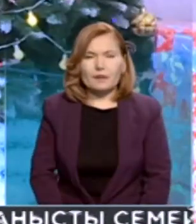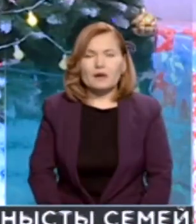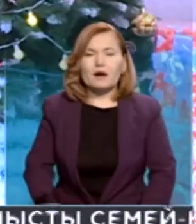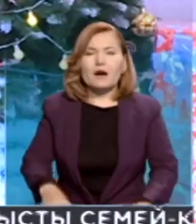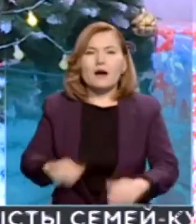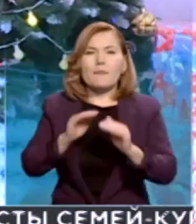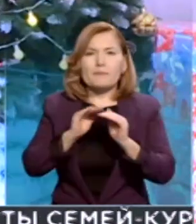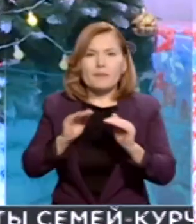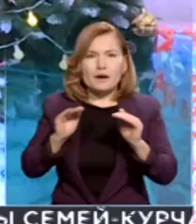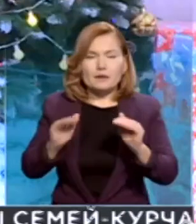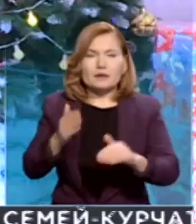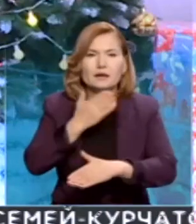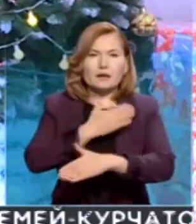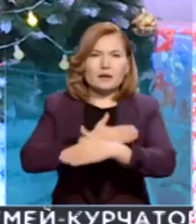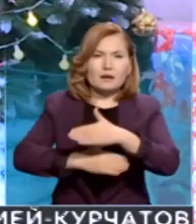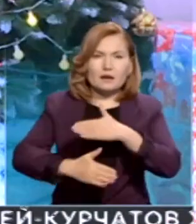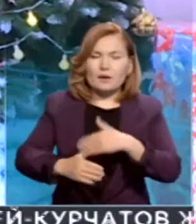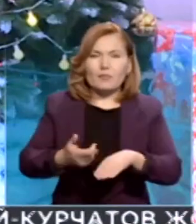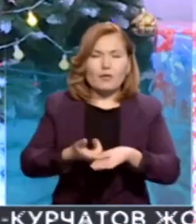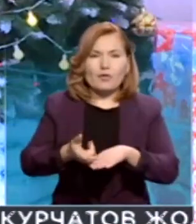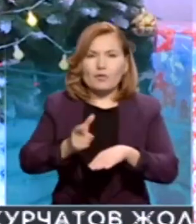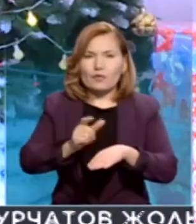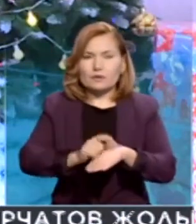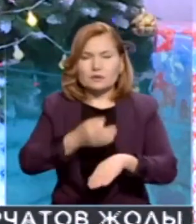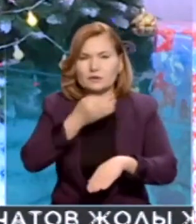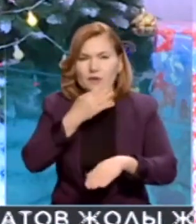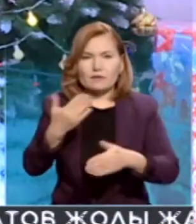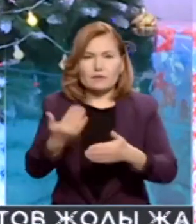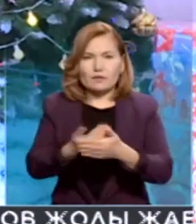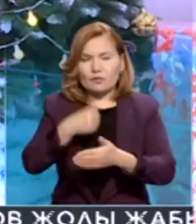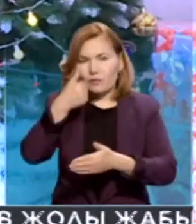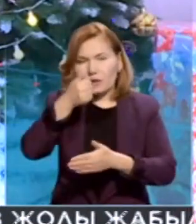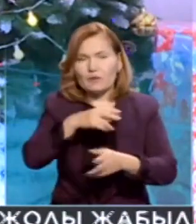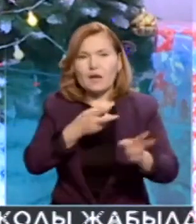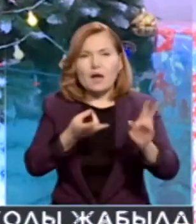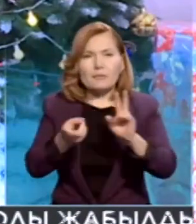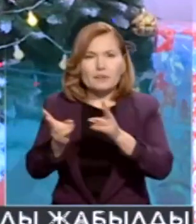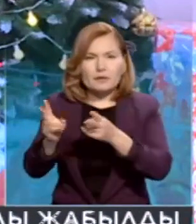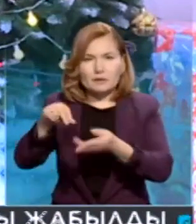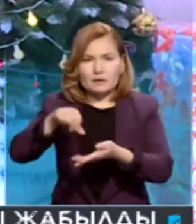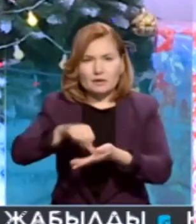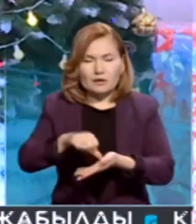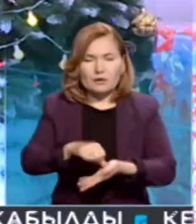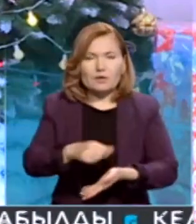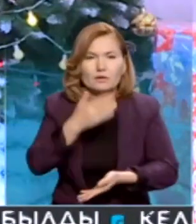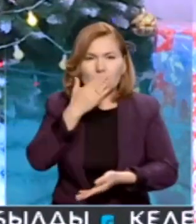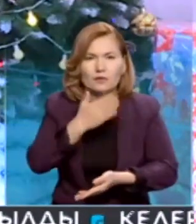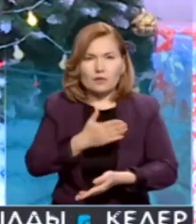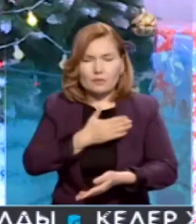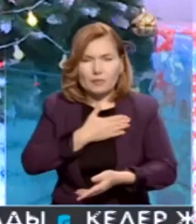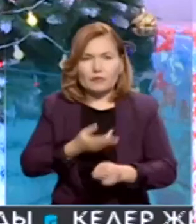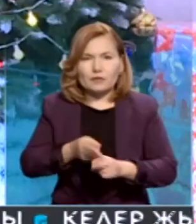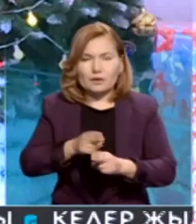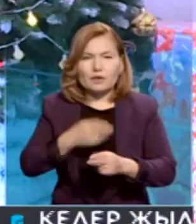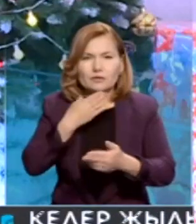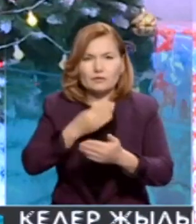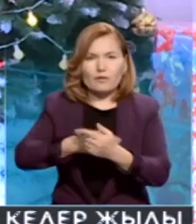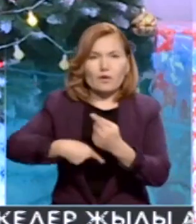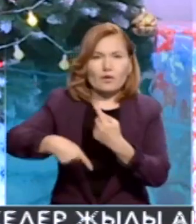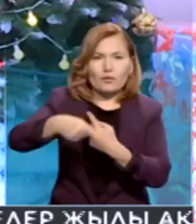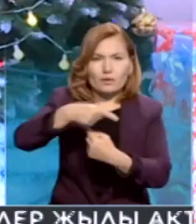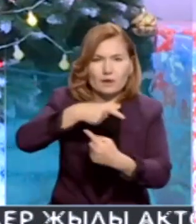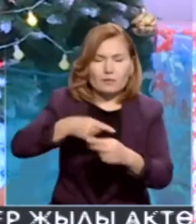осы мероприятияны жақсы көреді. Биге, биді, бұлар өздерін құрықтары ғой.